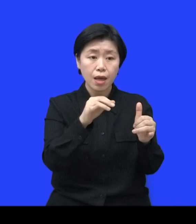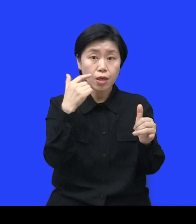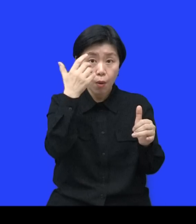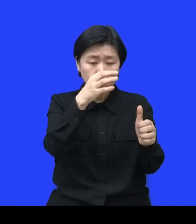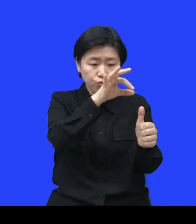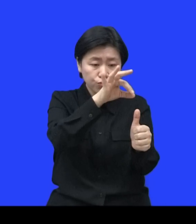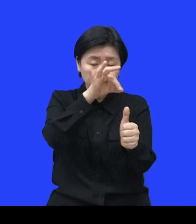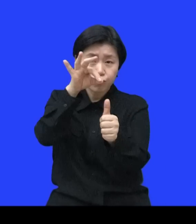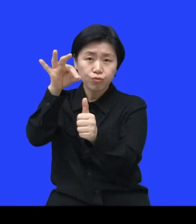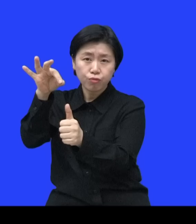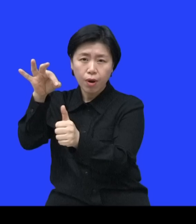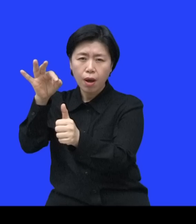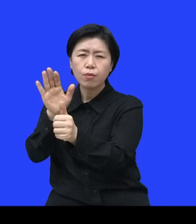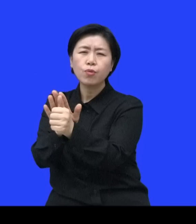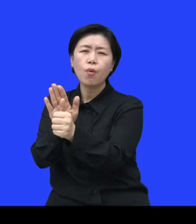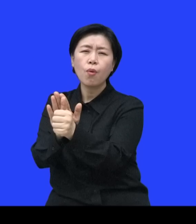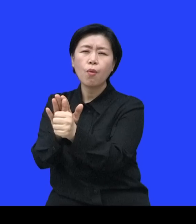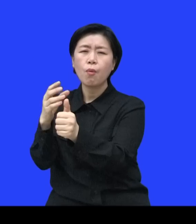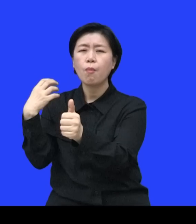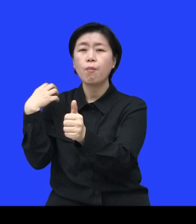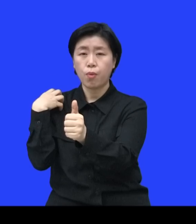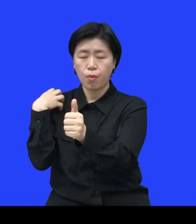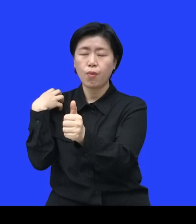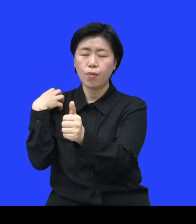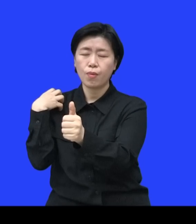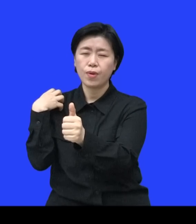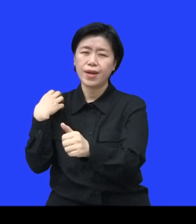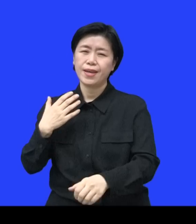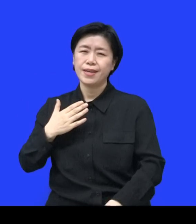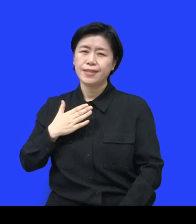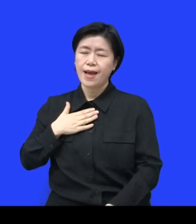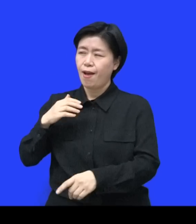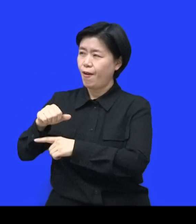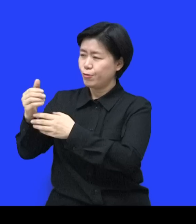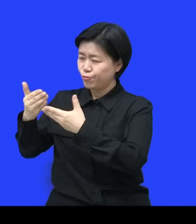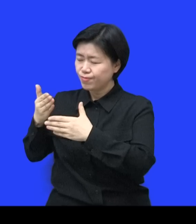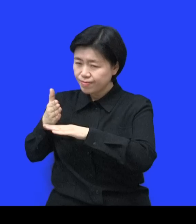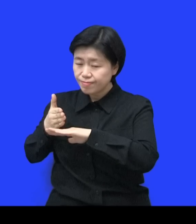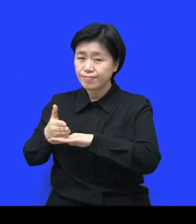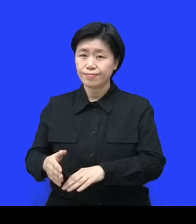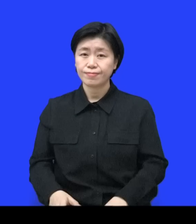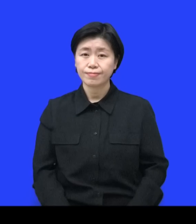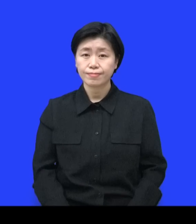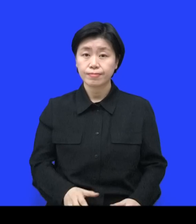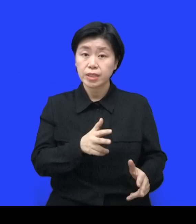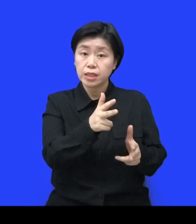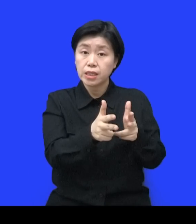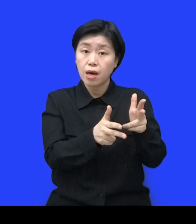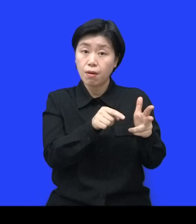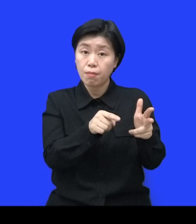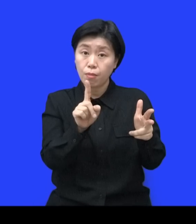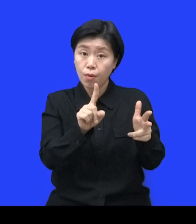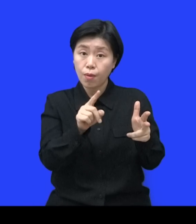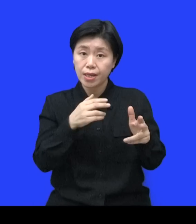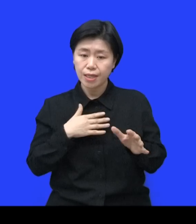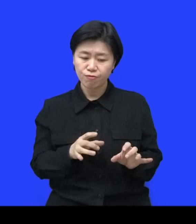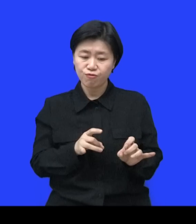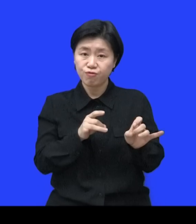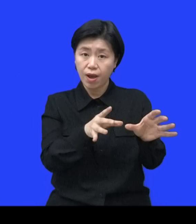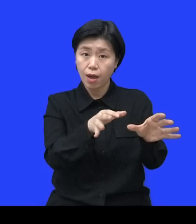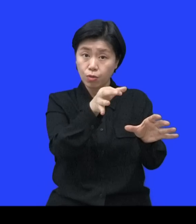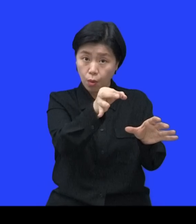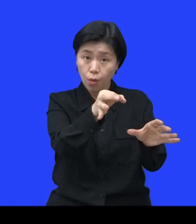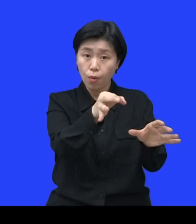목회자는 특이해요. 사업 많이 하는 분들 알 거잖아요. 사업은 내가 투자한 자본만큼 얻게 돼요.